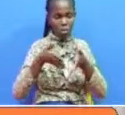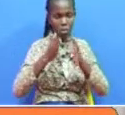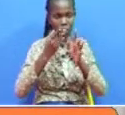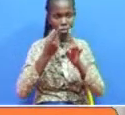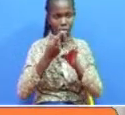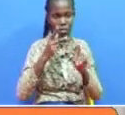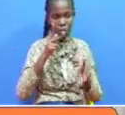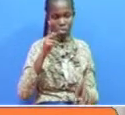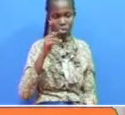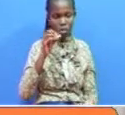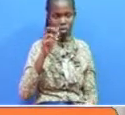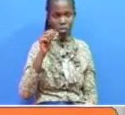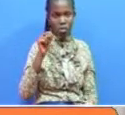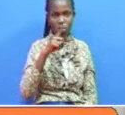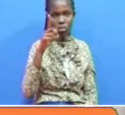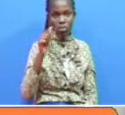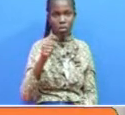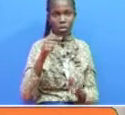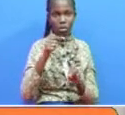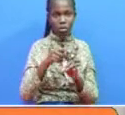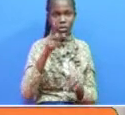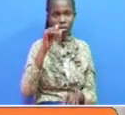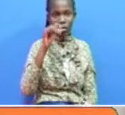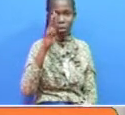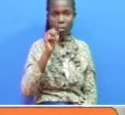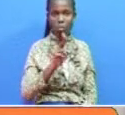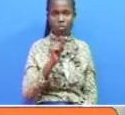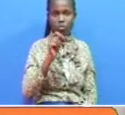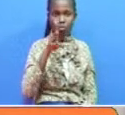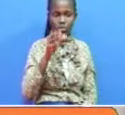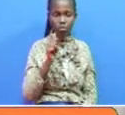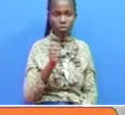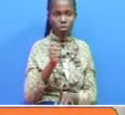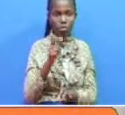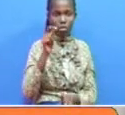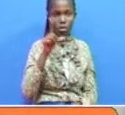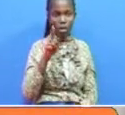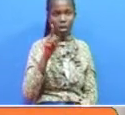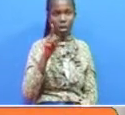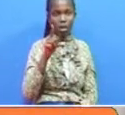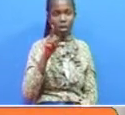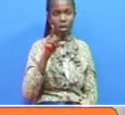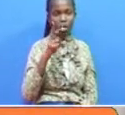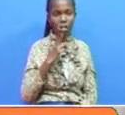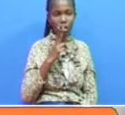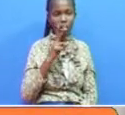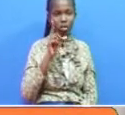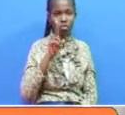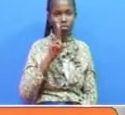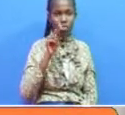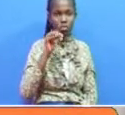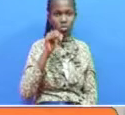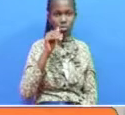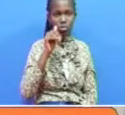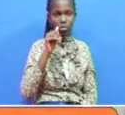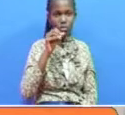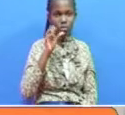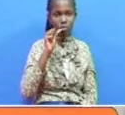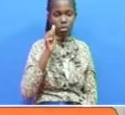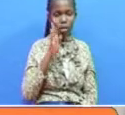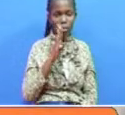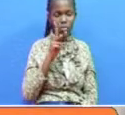kuanzia Konza mpaka Kimutwa mpaka Tala mpaka Donyo Sabuk tumeanzia tukiwa pamoja na Mheshimiwa